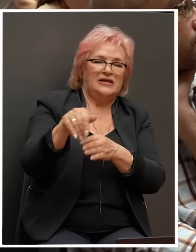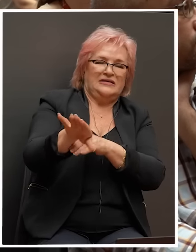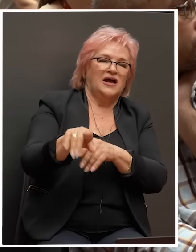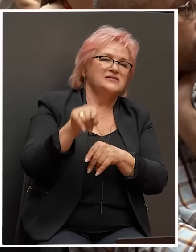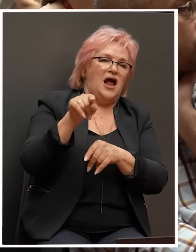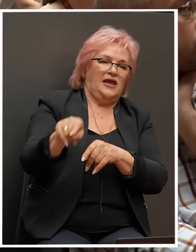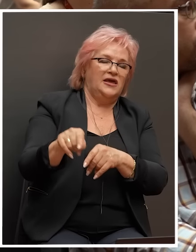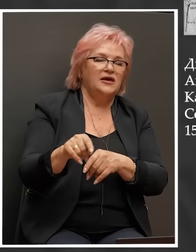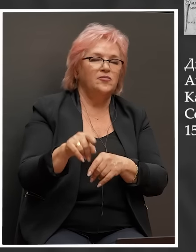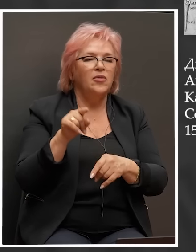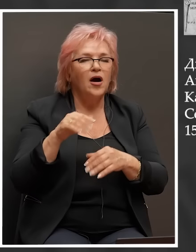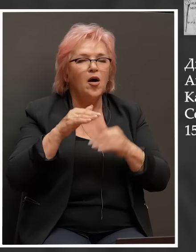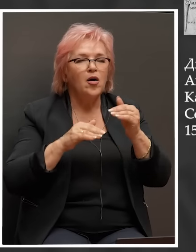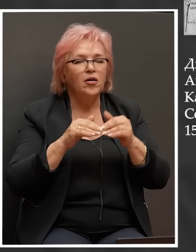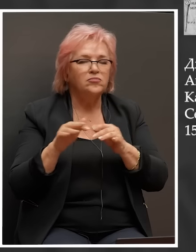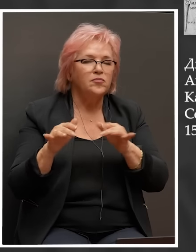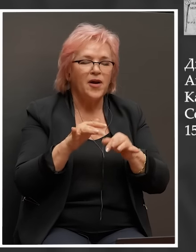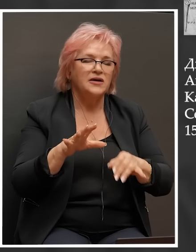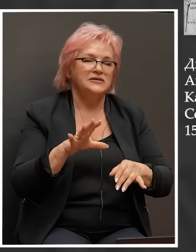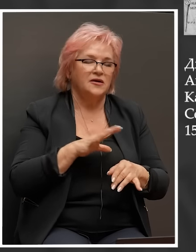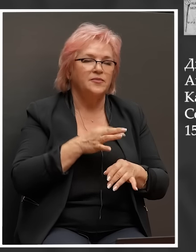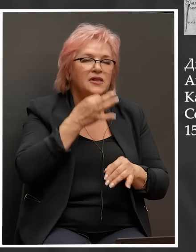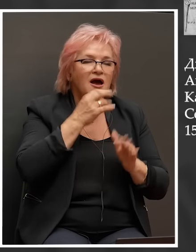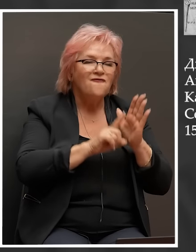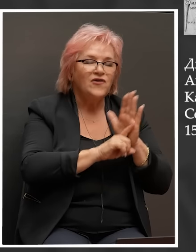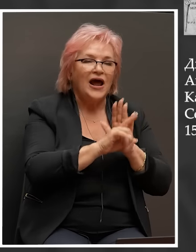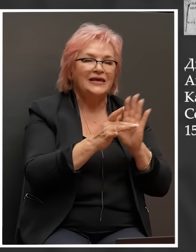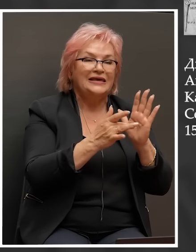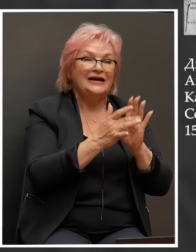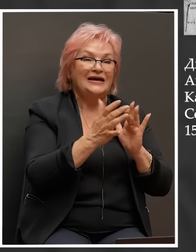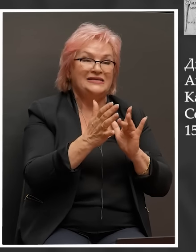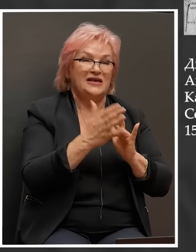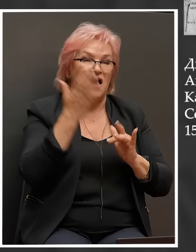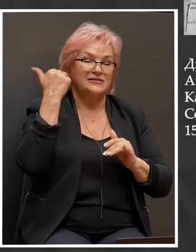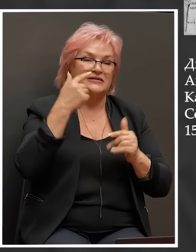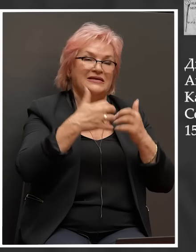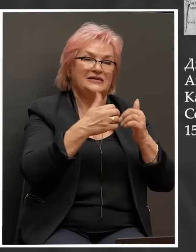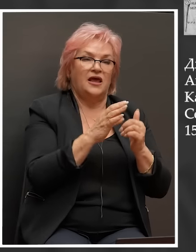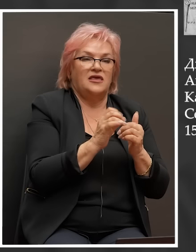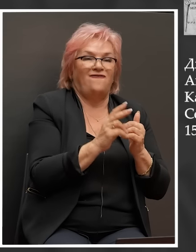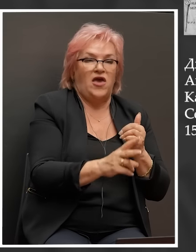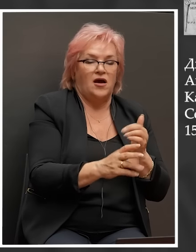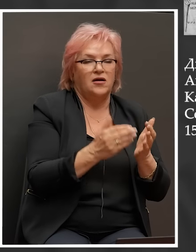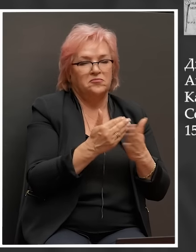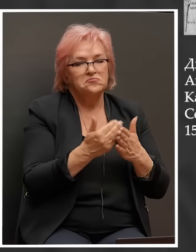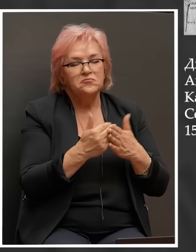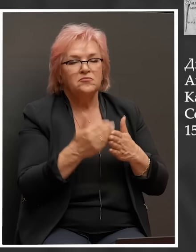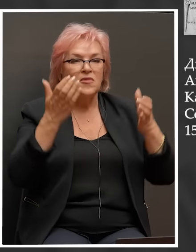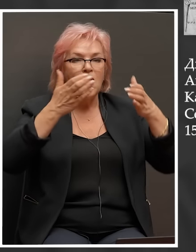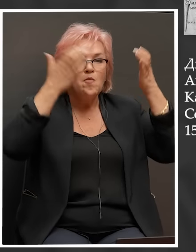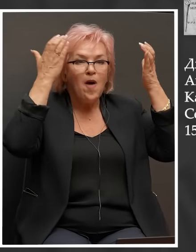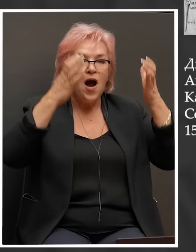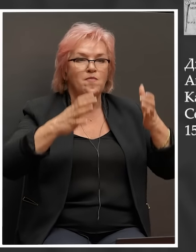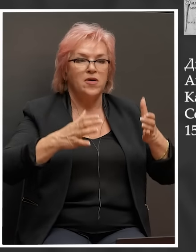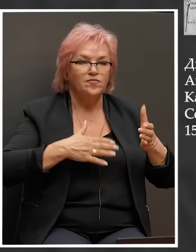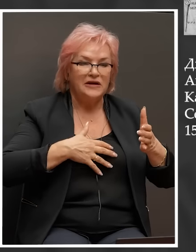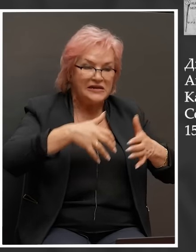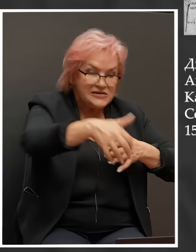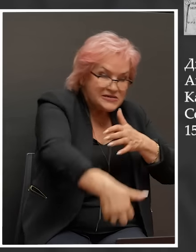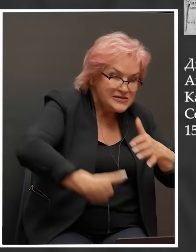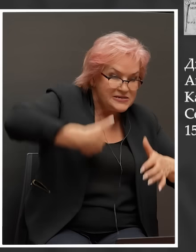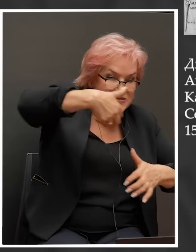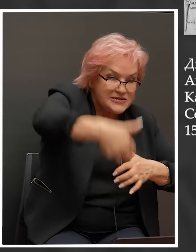что называется. Особенно это практиковалось в раннее христианство, в ранние средние века. Были примеры того, как пап выкапывали, судили, и